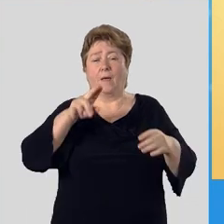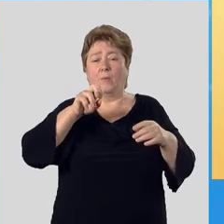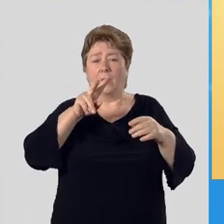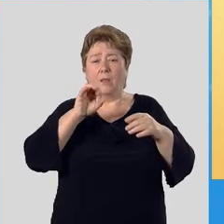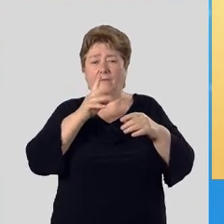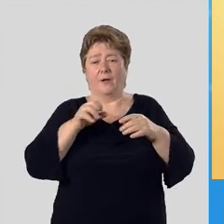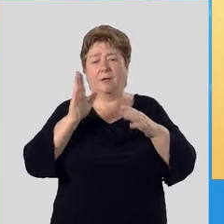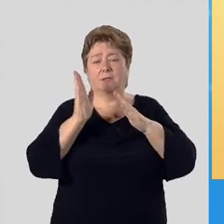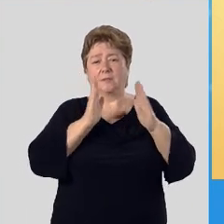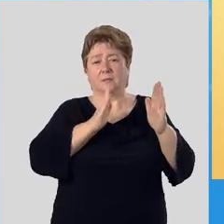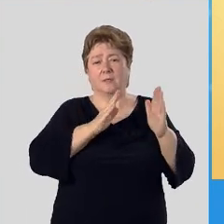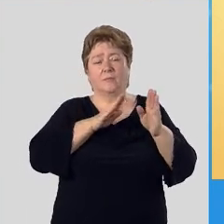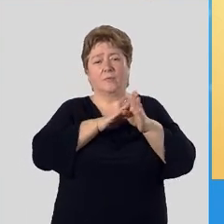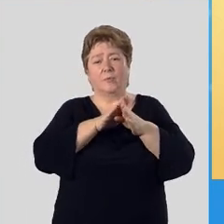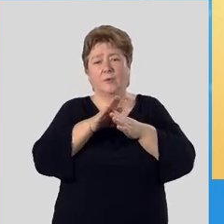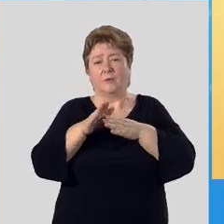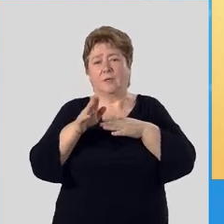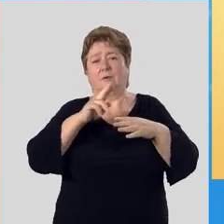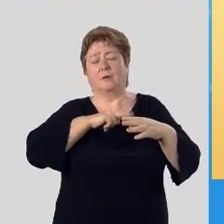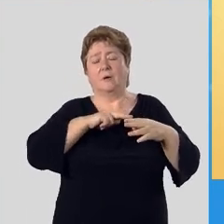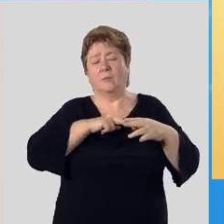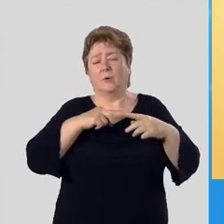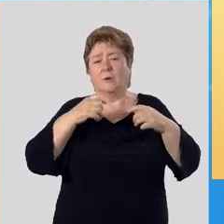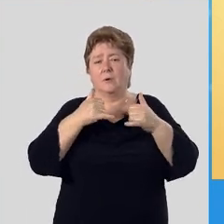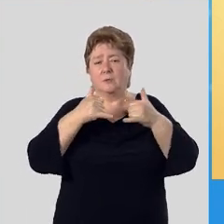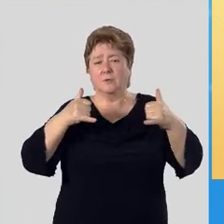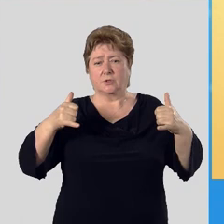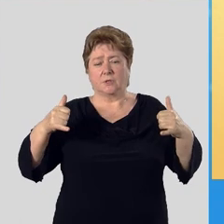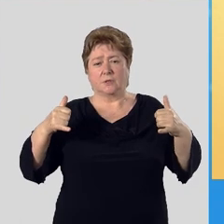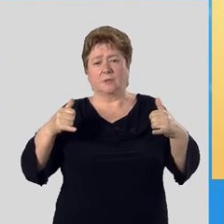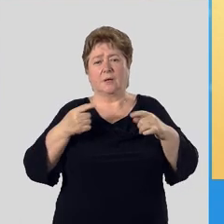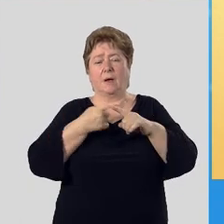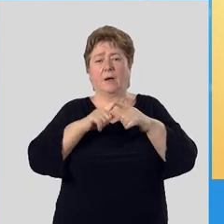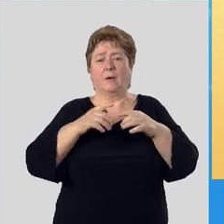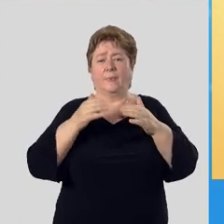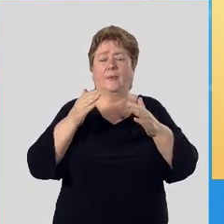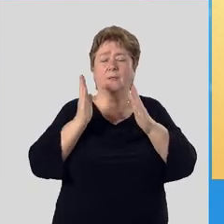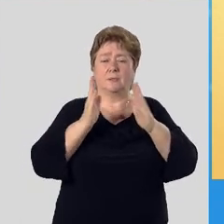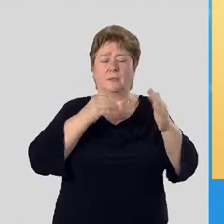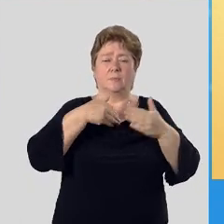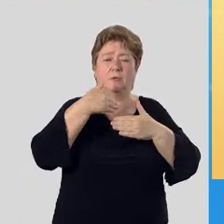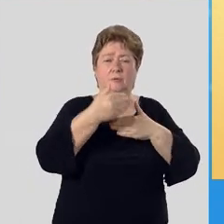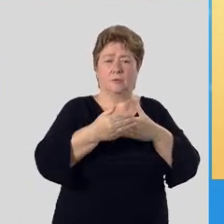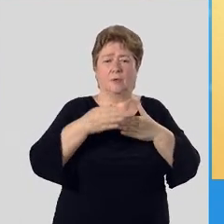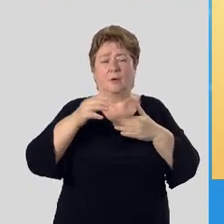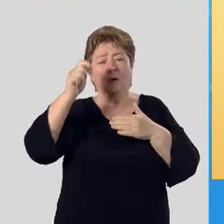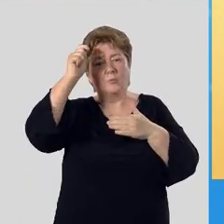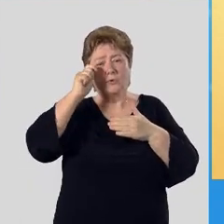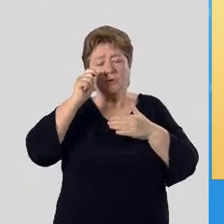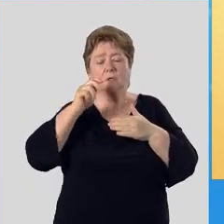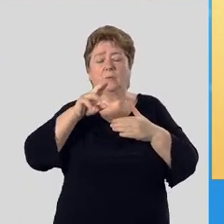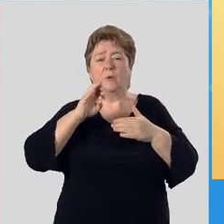Половая система выполняет функции размножения. К этой системе относятся